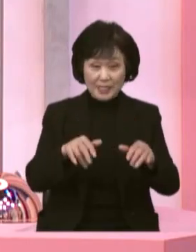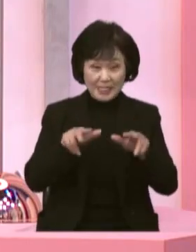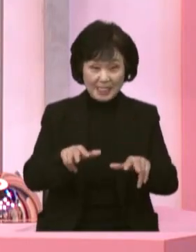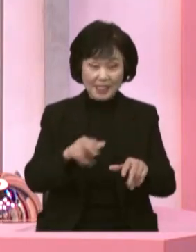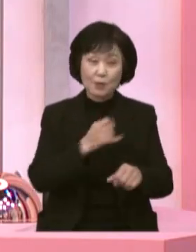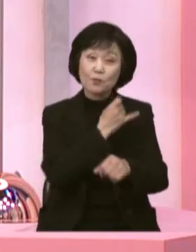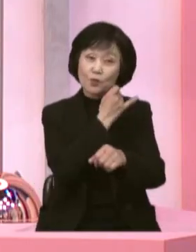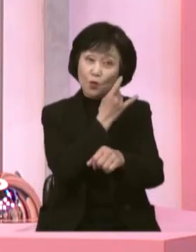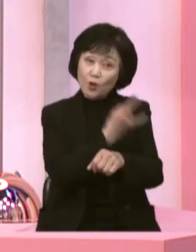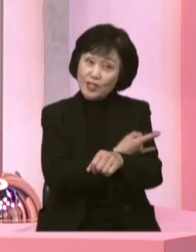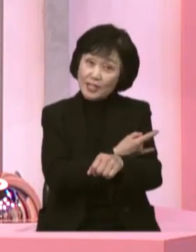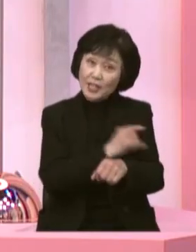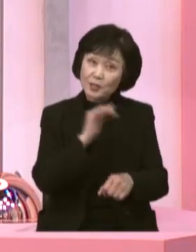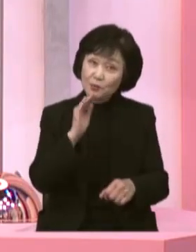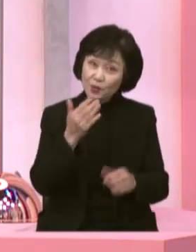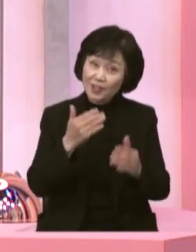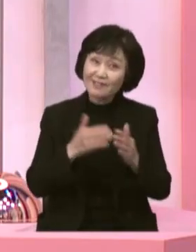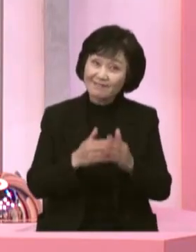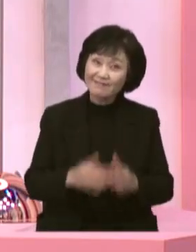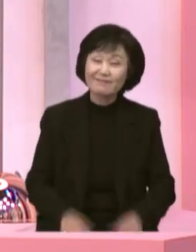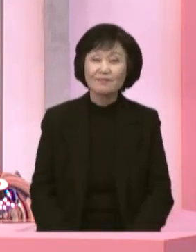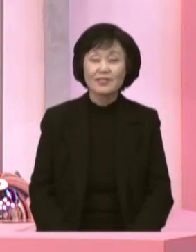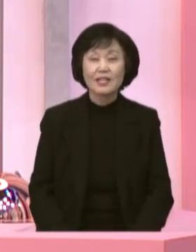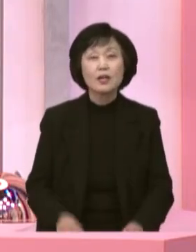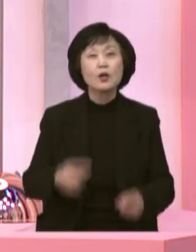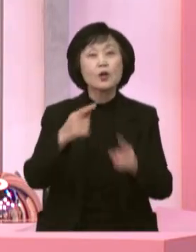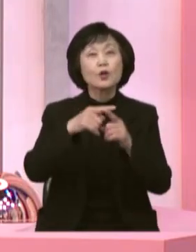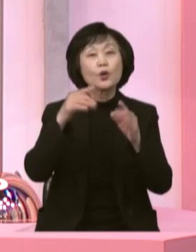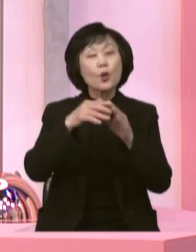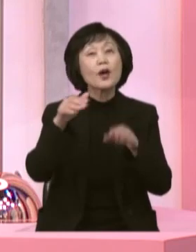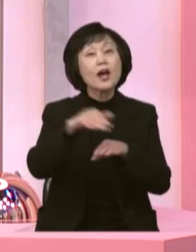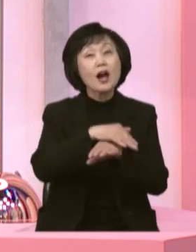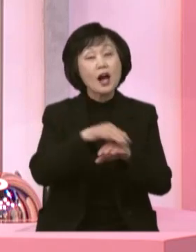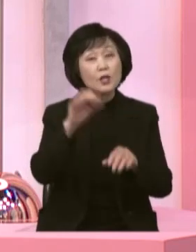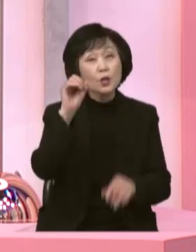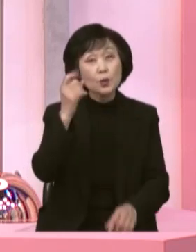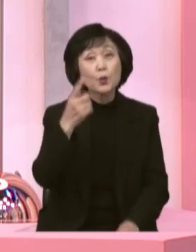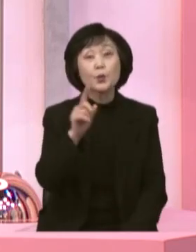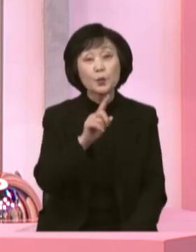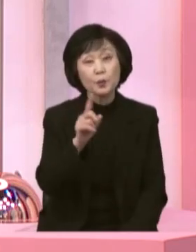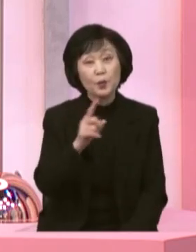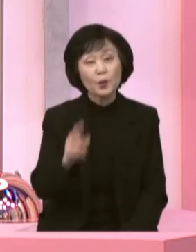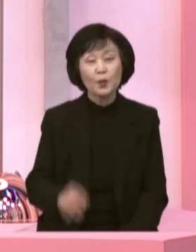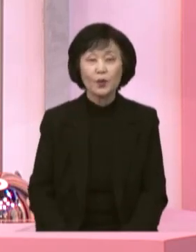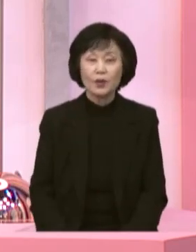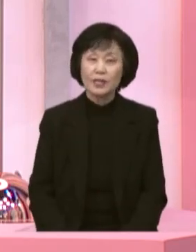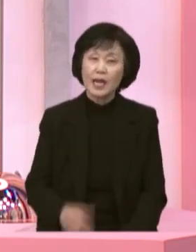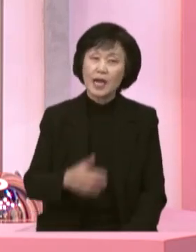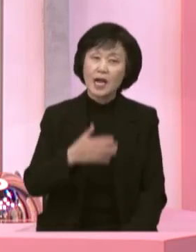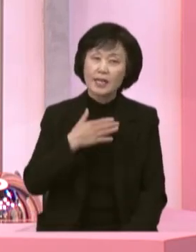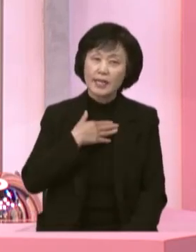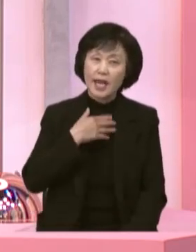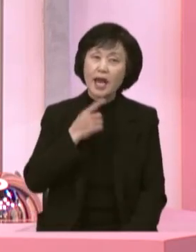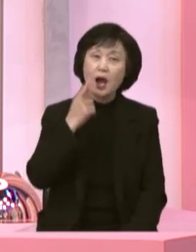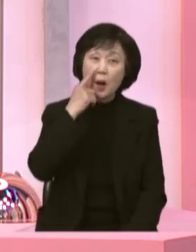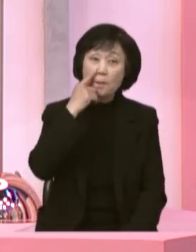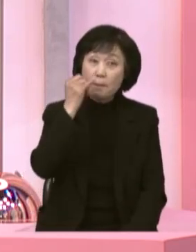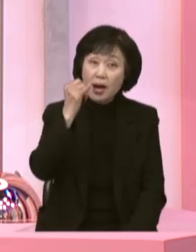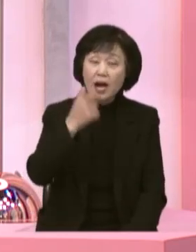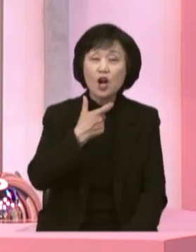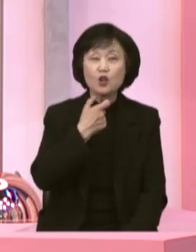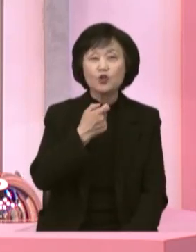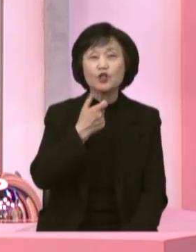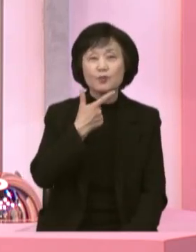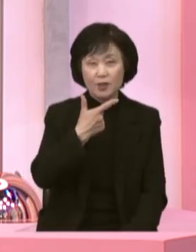일남 3녀예요. 네. 근데 아무도 아기가 없을 때 우리 언니, 큰언니, 큰언니가 아기를 낳아서 그